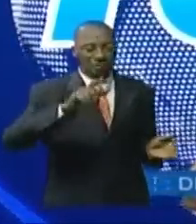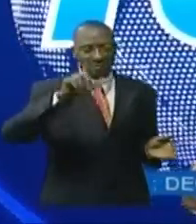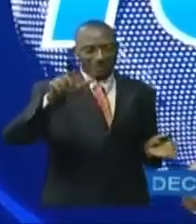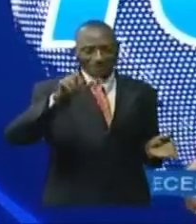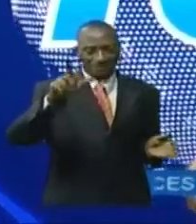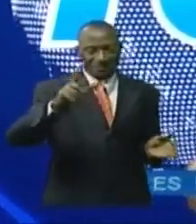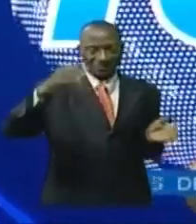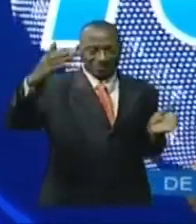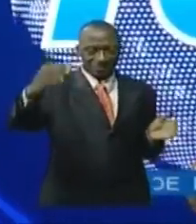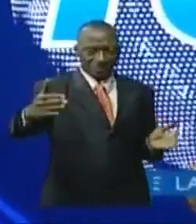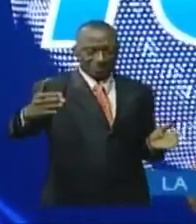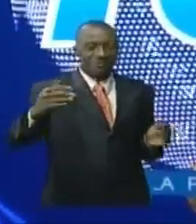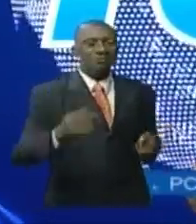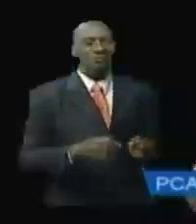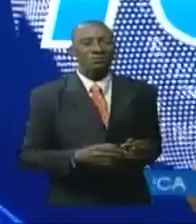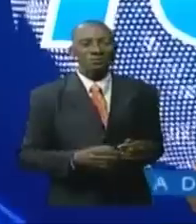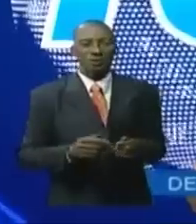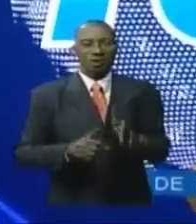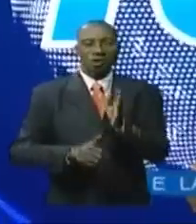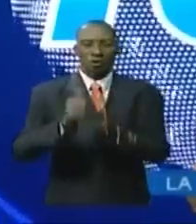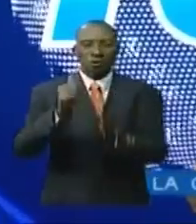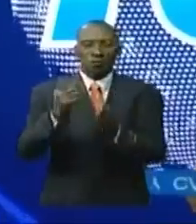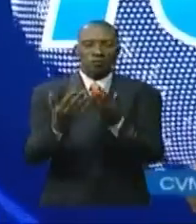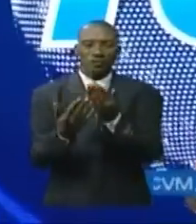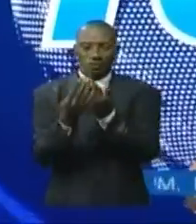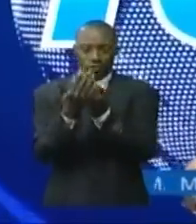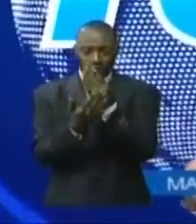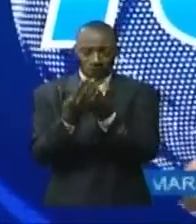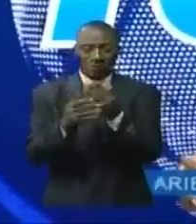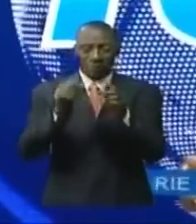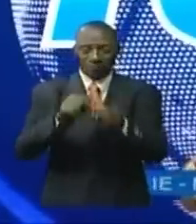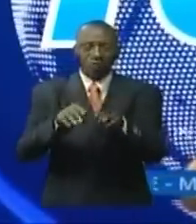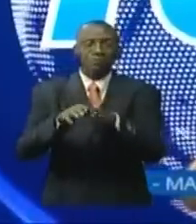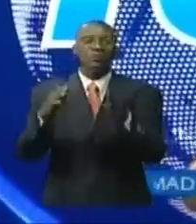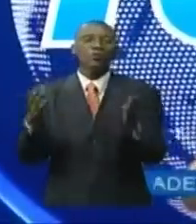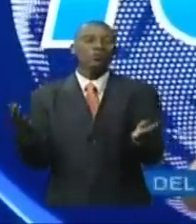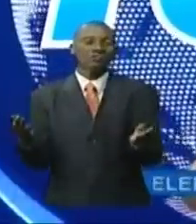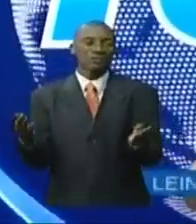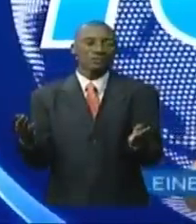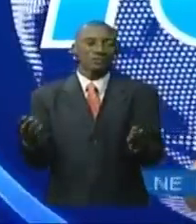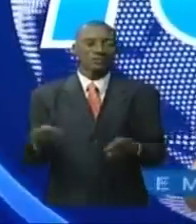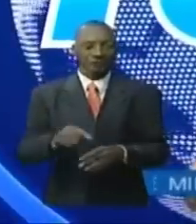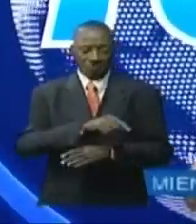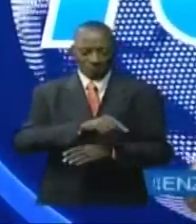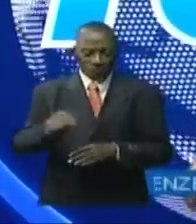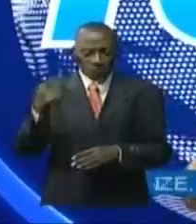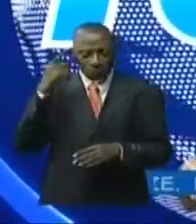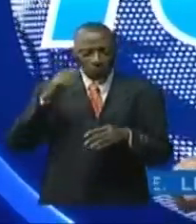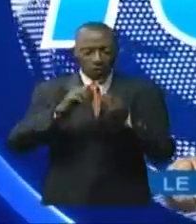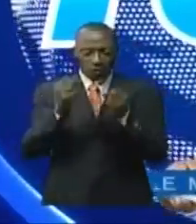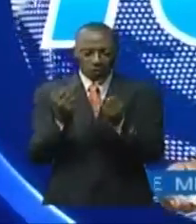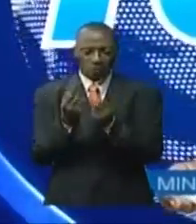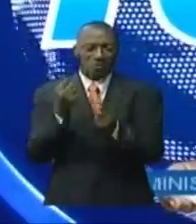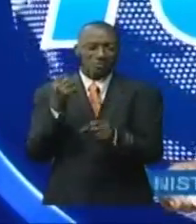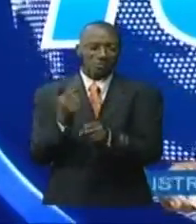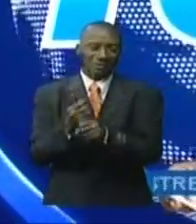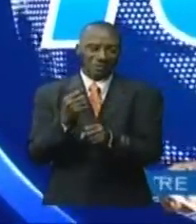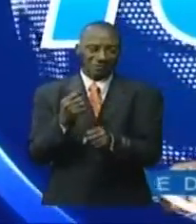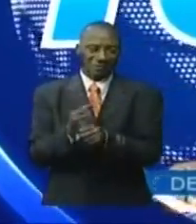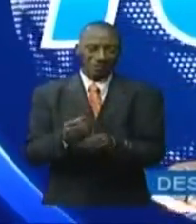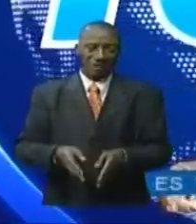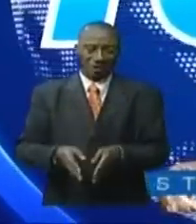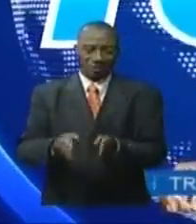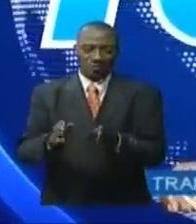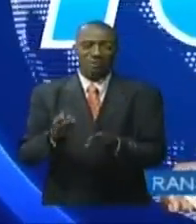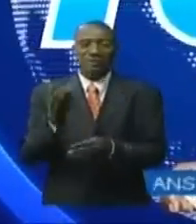et prendront fin le 11 juillet 2022. La direction provinciale de l'OVD Kinshasa invite les conducteurs